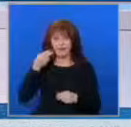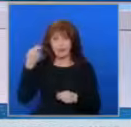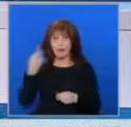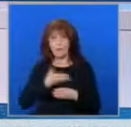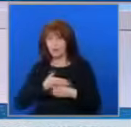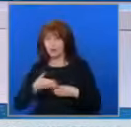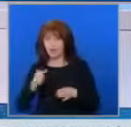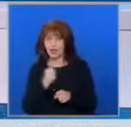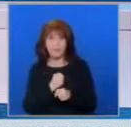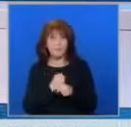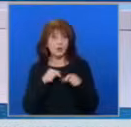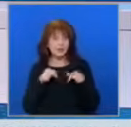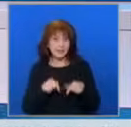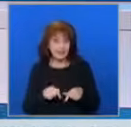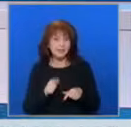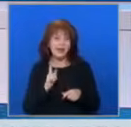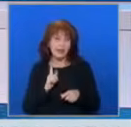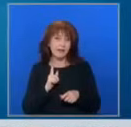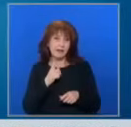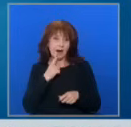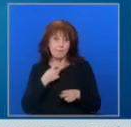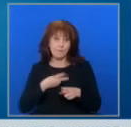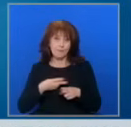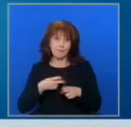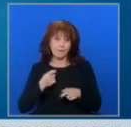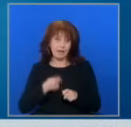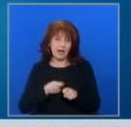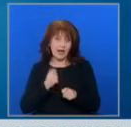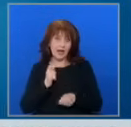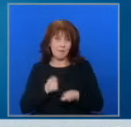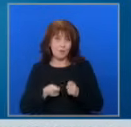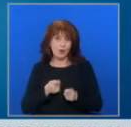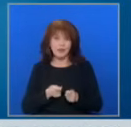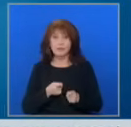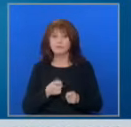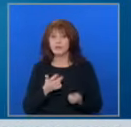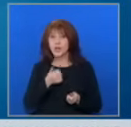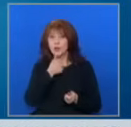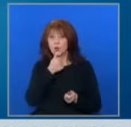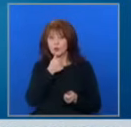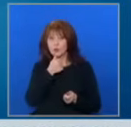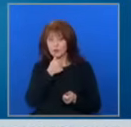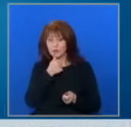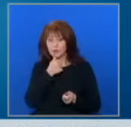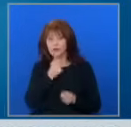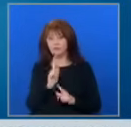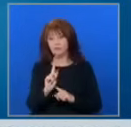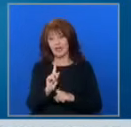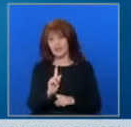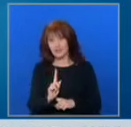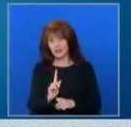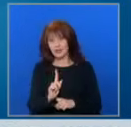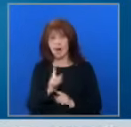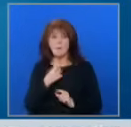да работи и днес, за да отстрани проблема. 5 села в Монтанско от събота прекарват нощите на свещи. След